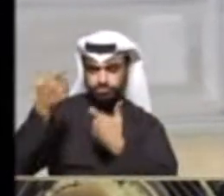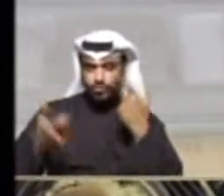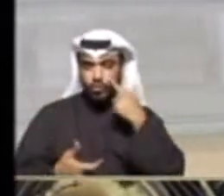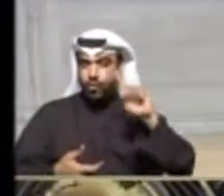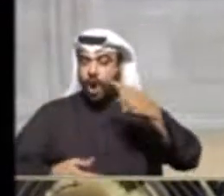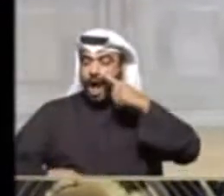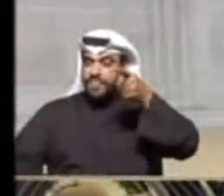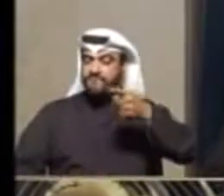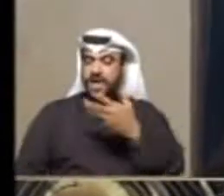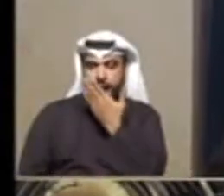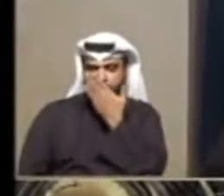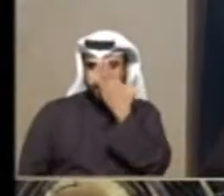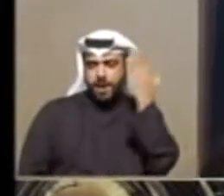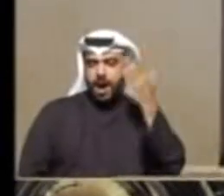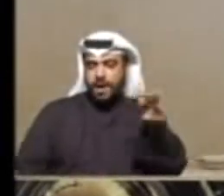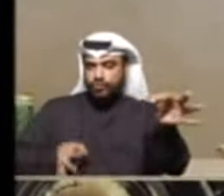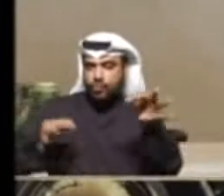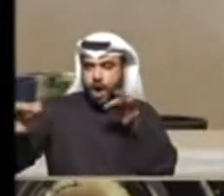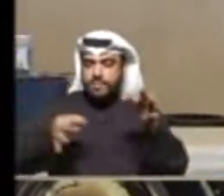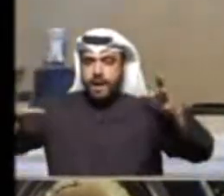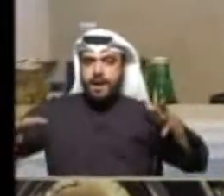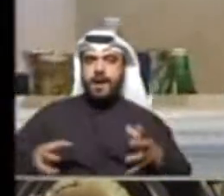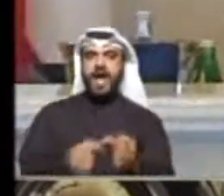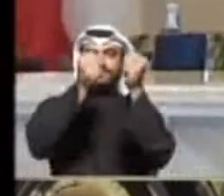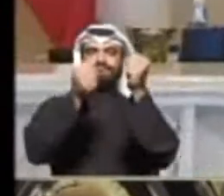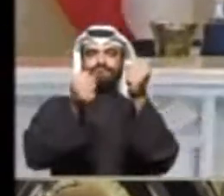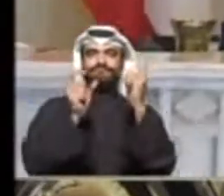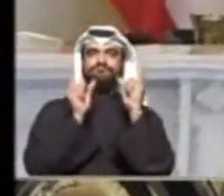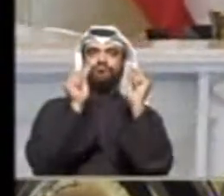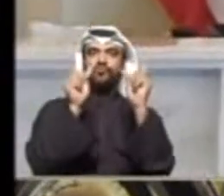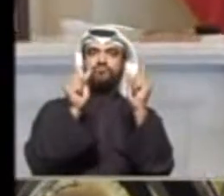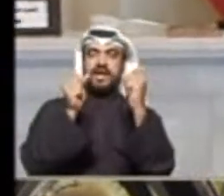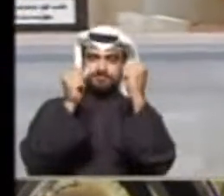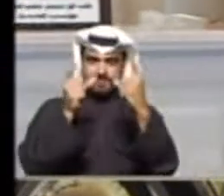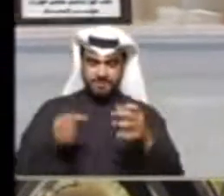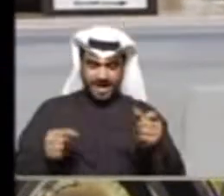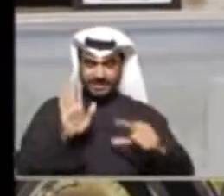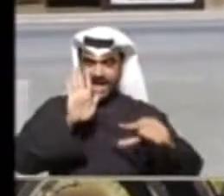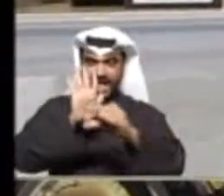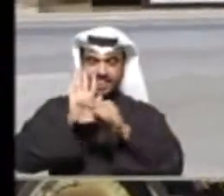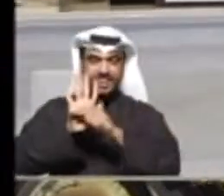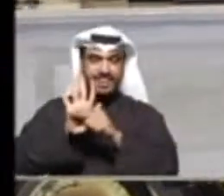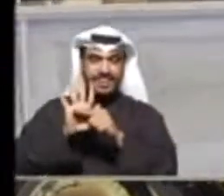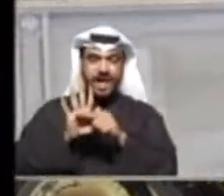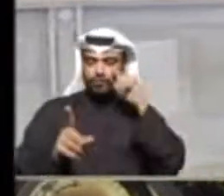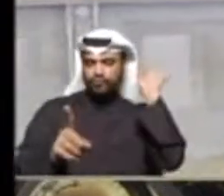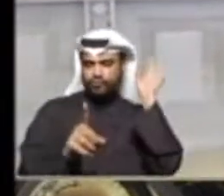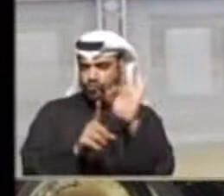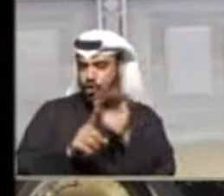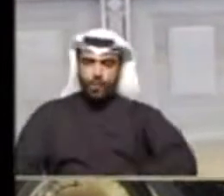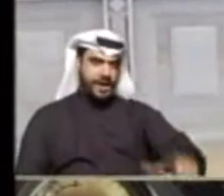للتهديدات الإرهابية وإحباطها لمخطط إرهابي لخلية موالية لما يسمى بتنظيم داعش استهدف أمن